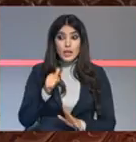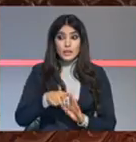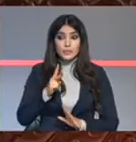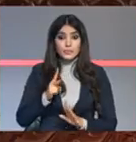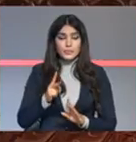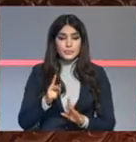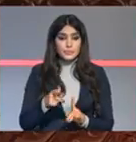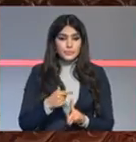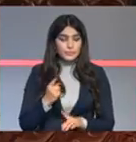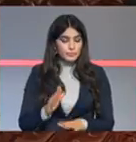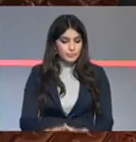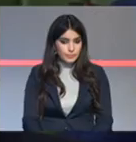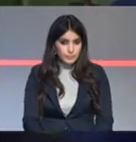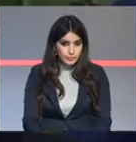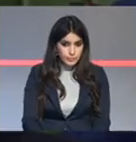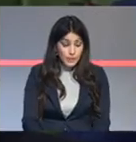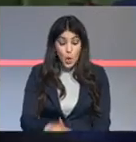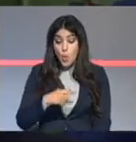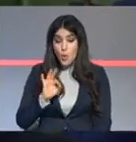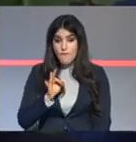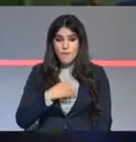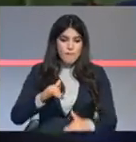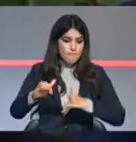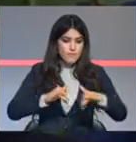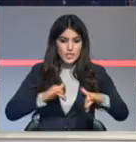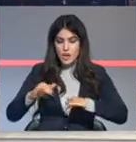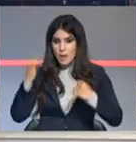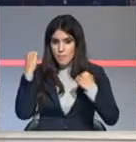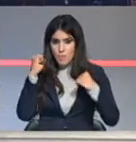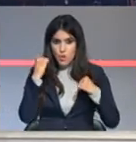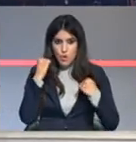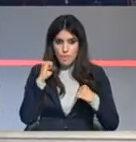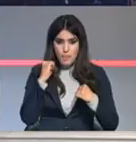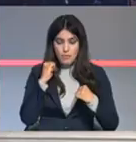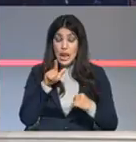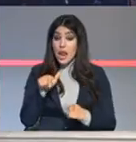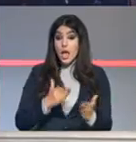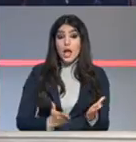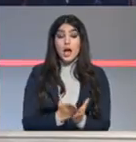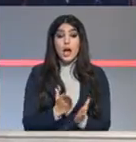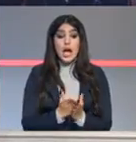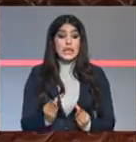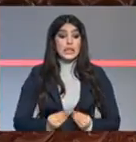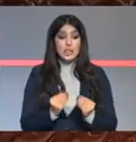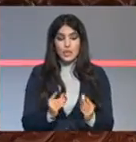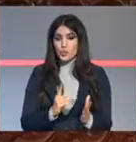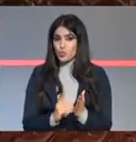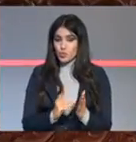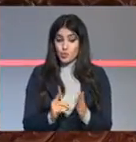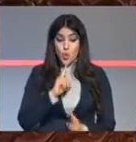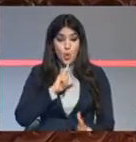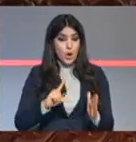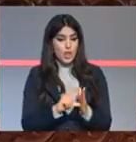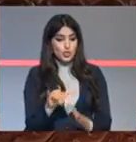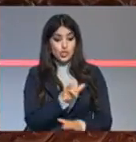تكون أولوياتنا. احتجاجات شرعية وحق ضمنه الدستور والقانون لن